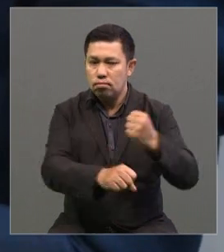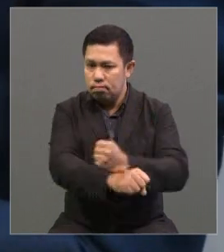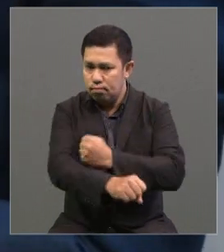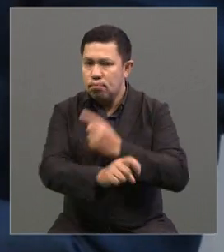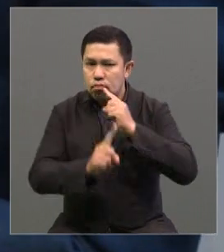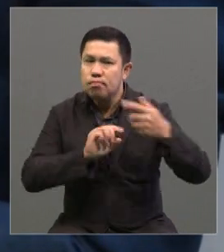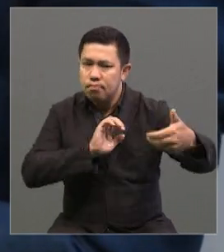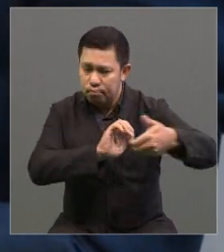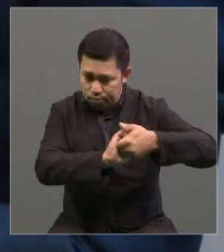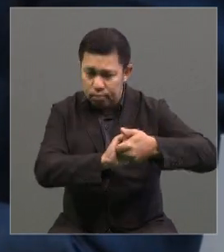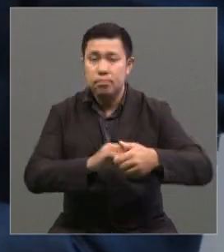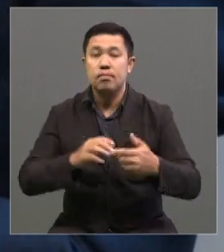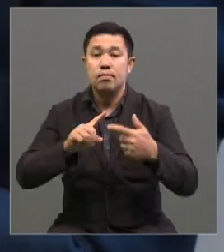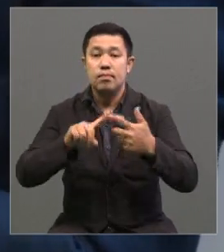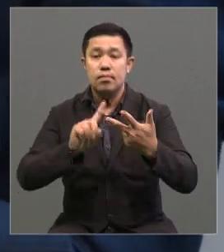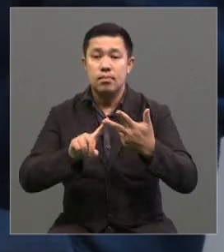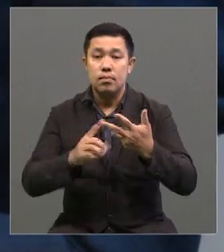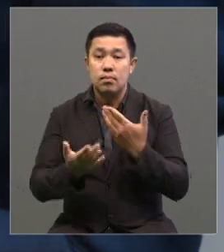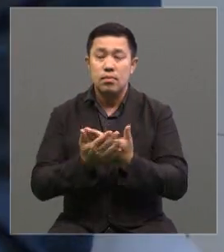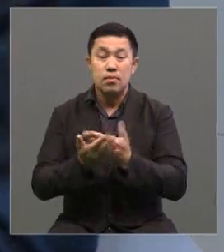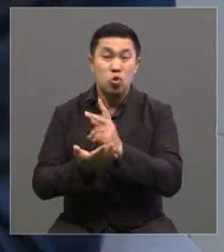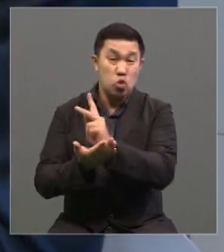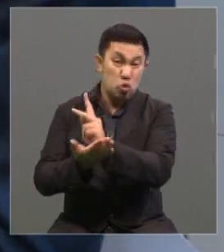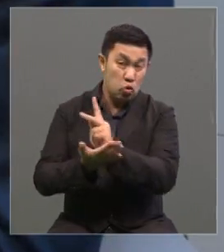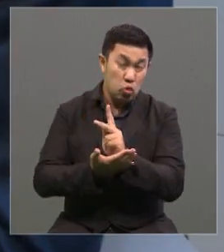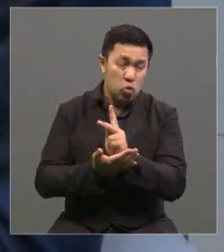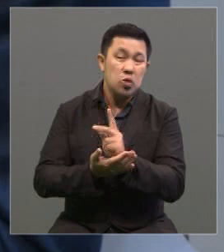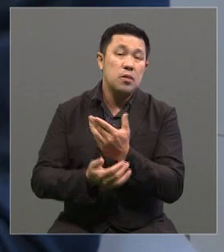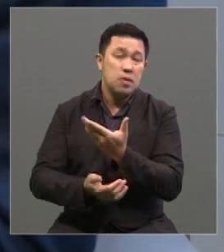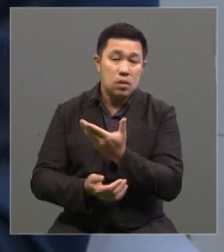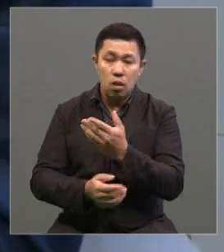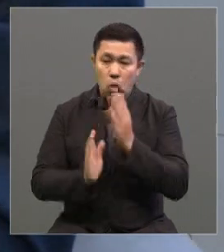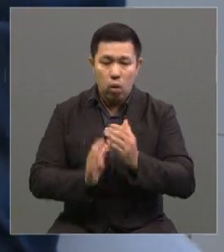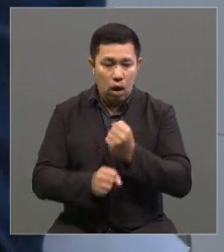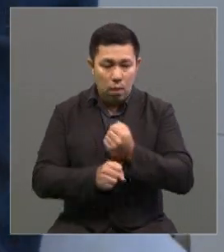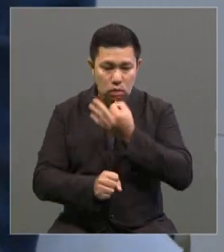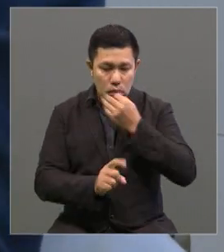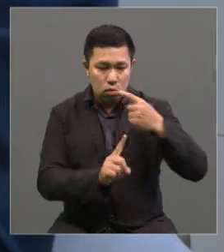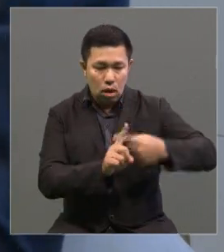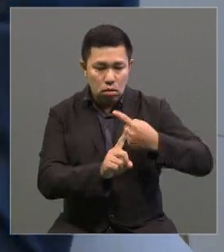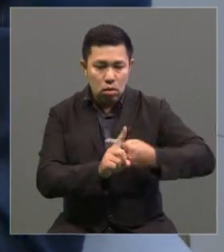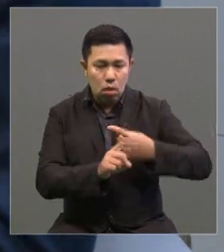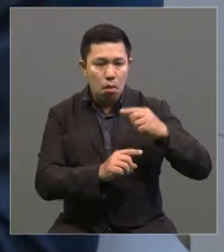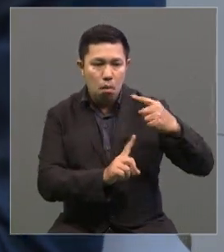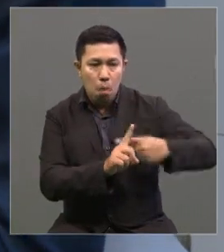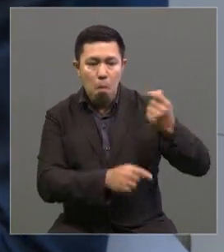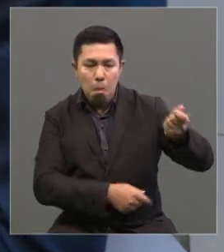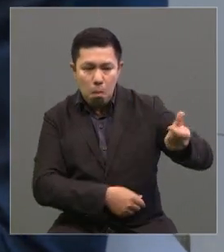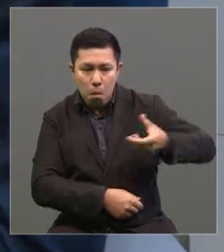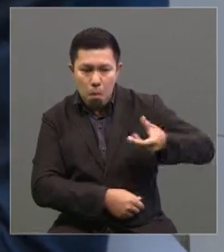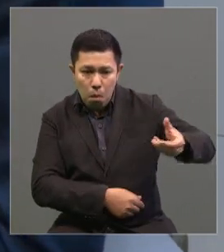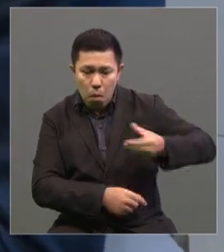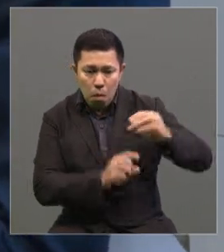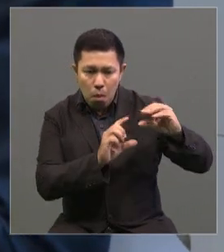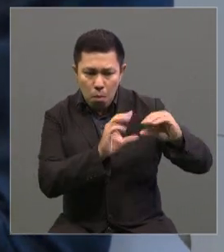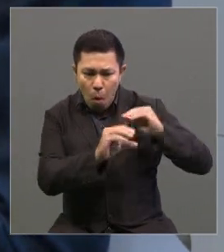ะครับส่วนเรื่องของการเข้าถึงแหล่งเงินกู้เนี่ยนะครับแล้วบางคนไม่มีอาชีพที่มีเงินเดือนประจำแต่มีเงินเดือนพอที่จะกู้